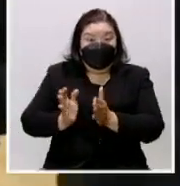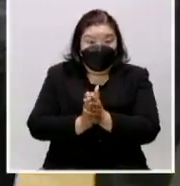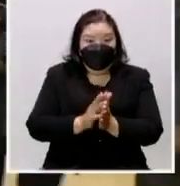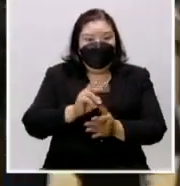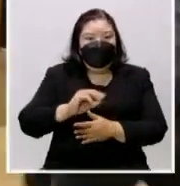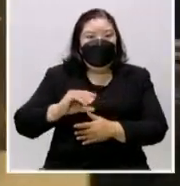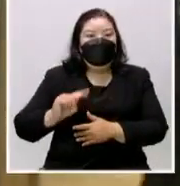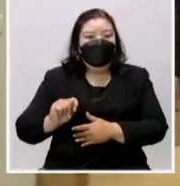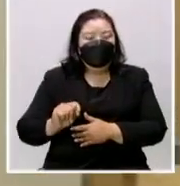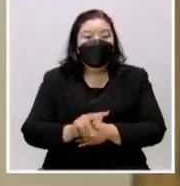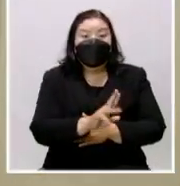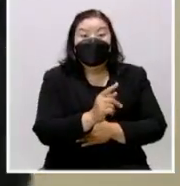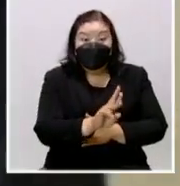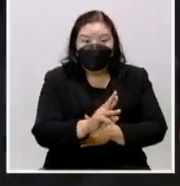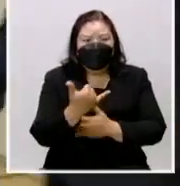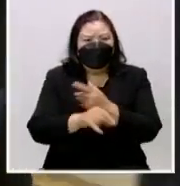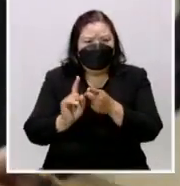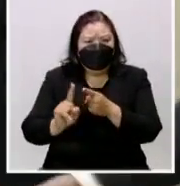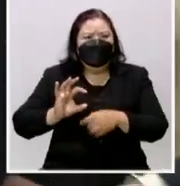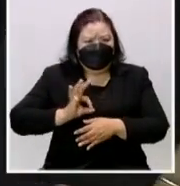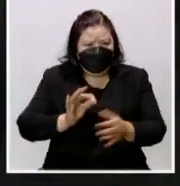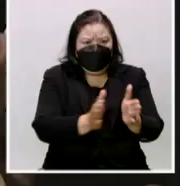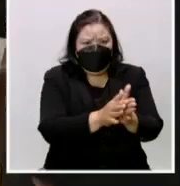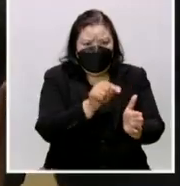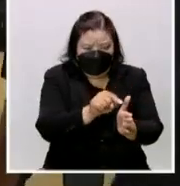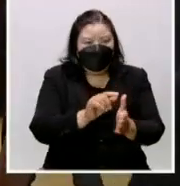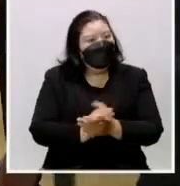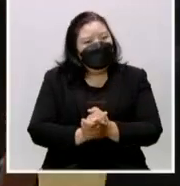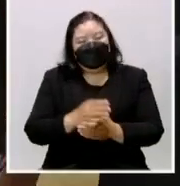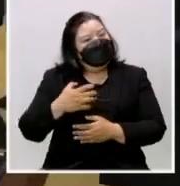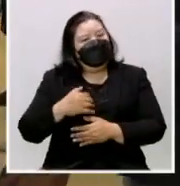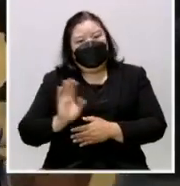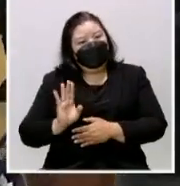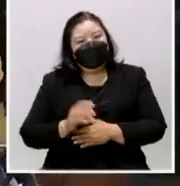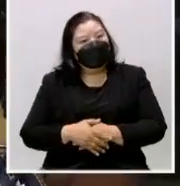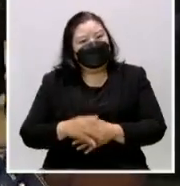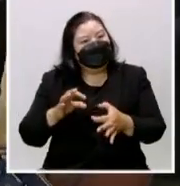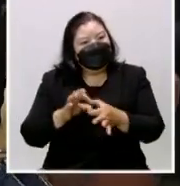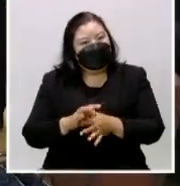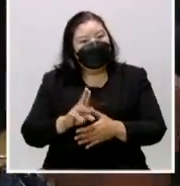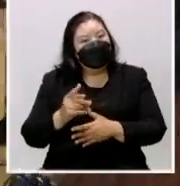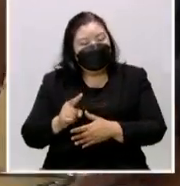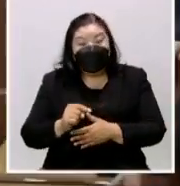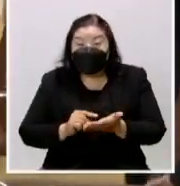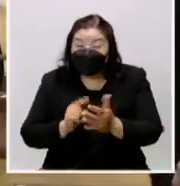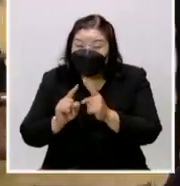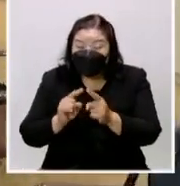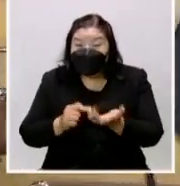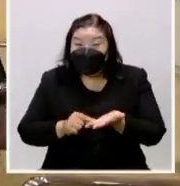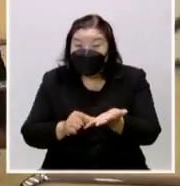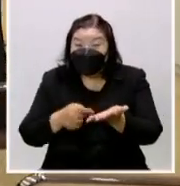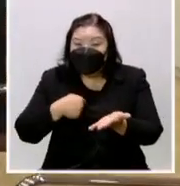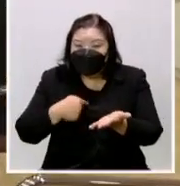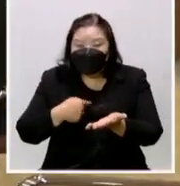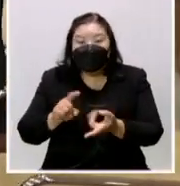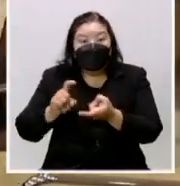ป็นเรื่องของยูเครนและ30ชาติสมาชิกและจะไม่มีการประนีประนอมเกี่ยวกับสิทธิของยูเครนในการเลือกเส้นทางของตัวเอง